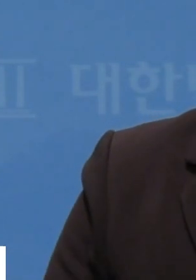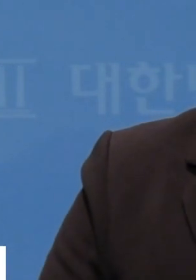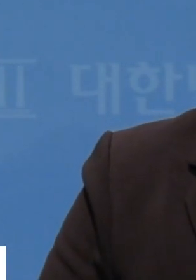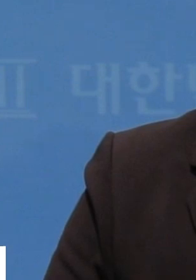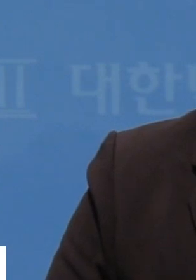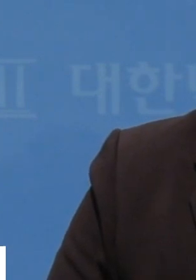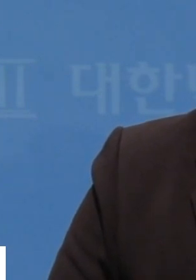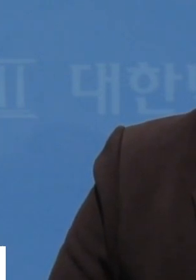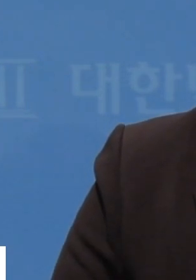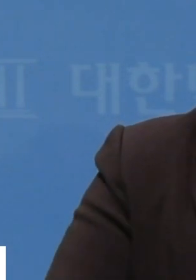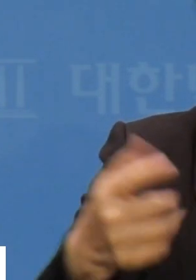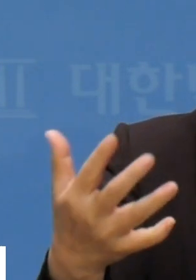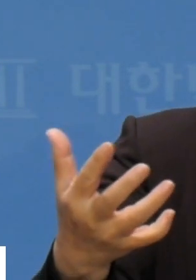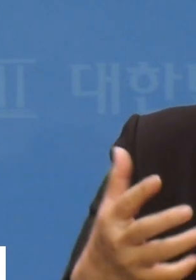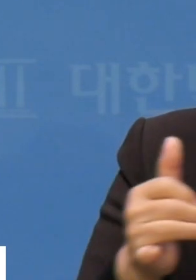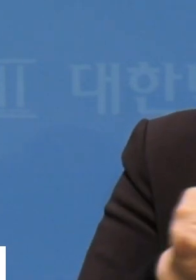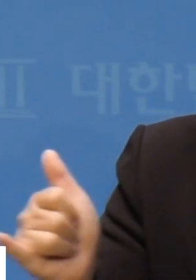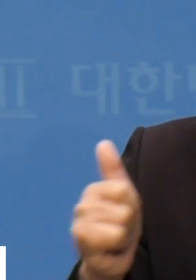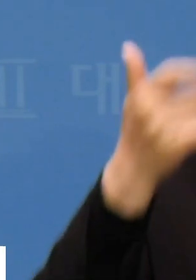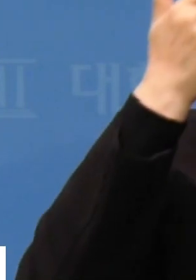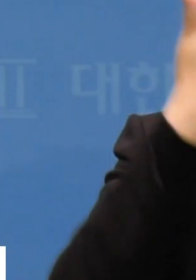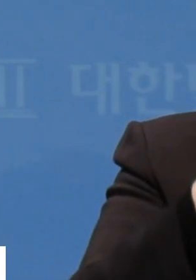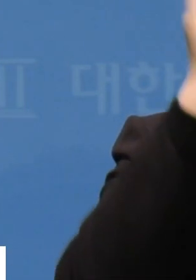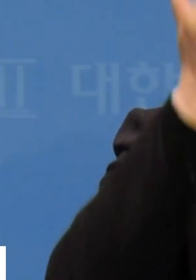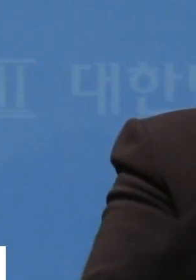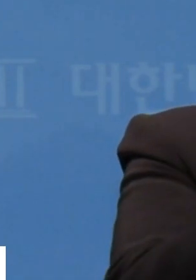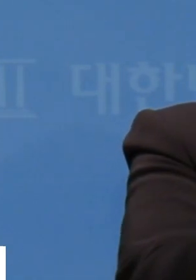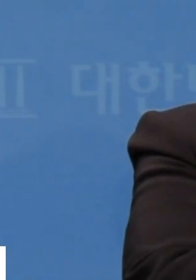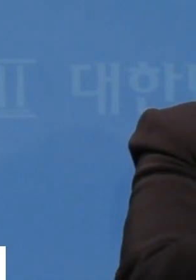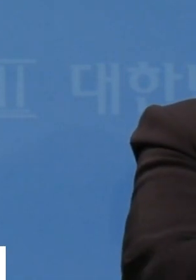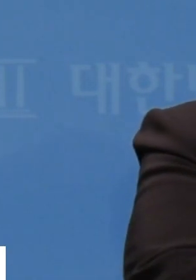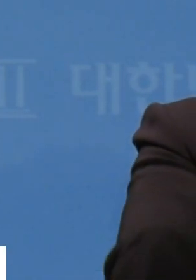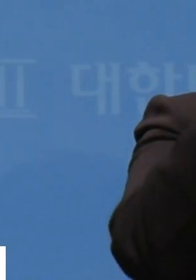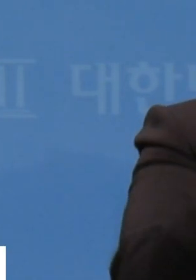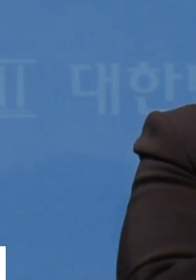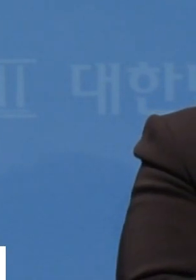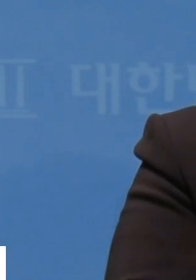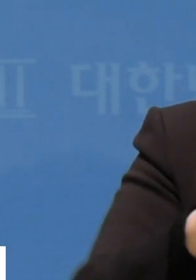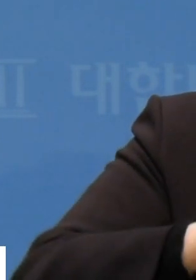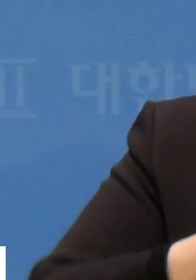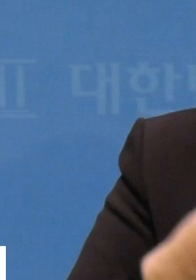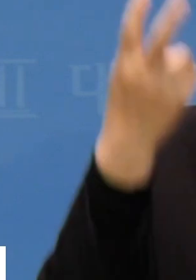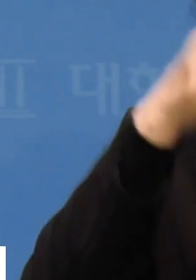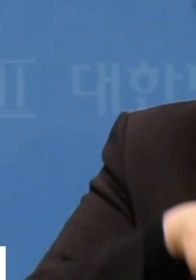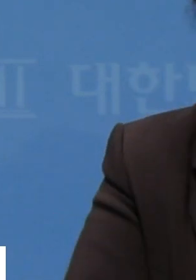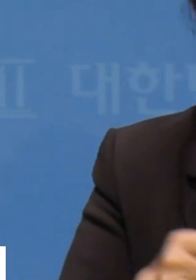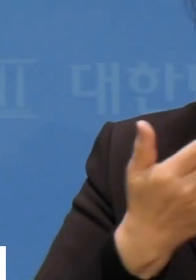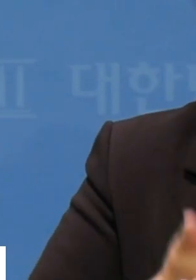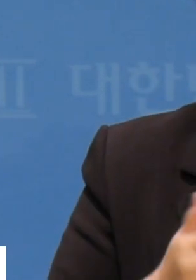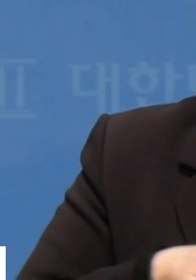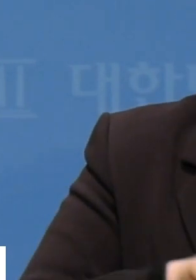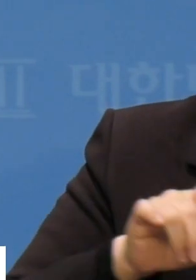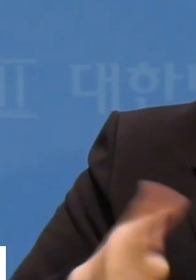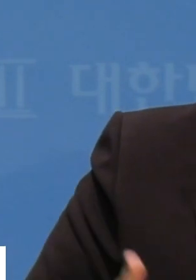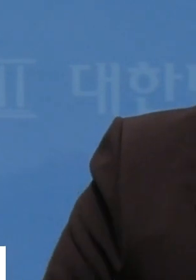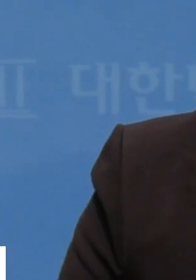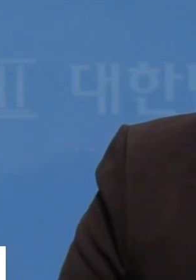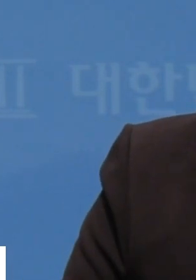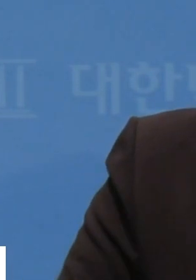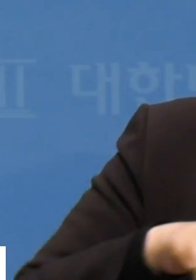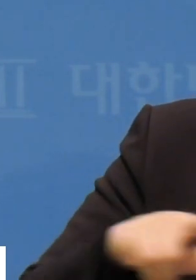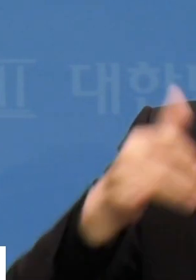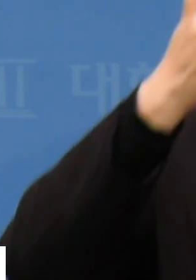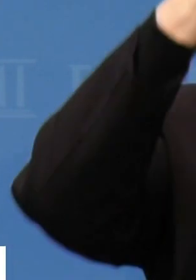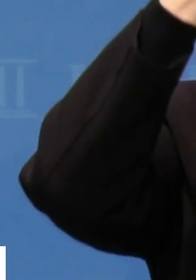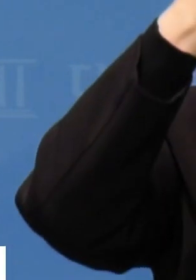시민의 외침은 특검도 국정조사도 아니었습니다. 하지만 한동훈 위원장이